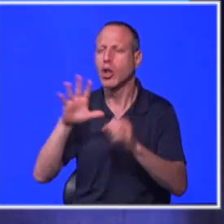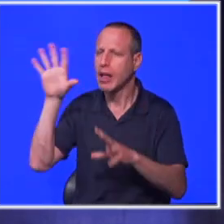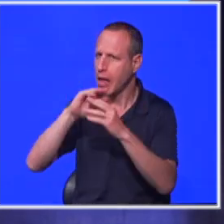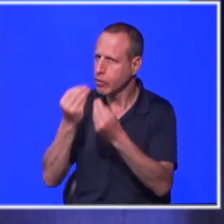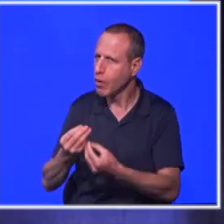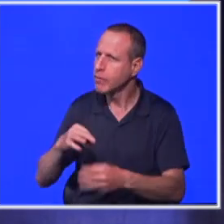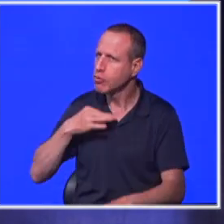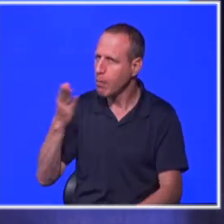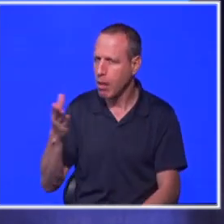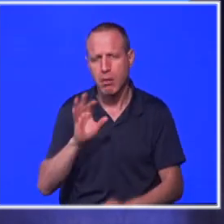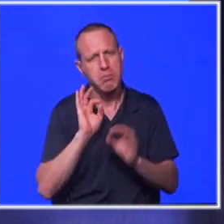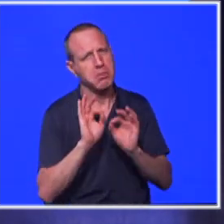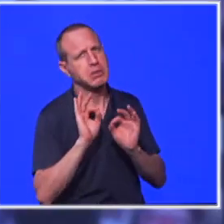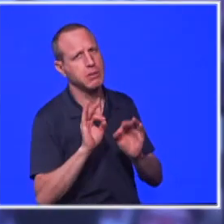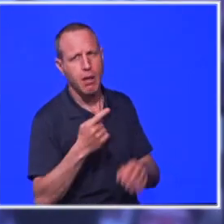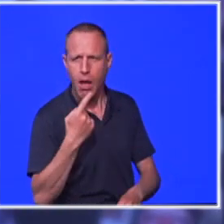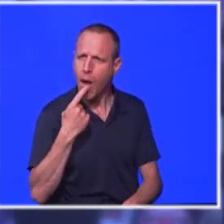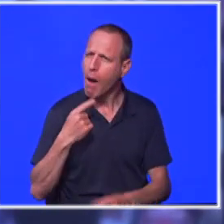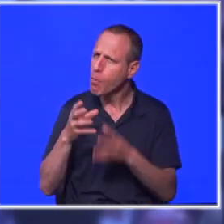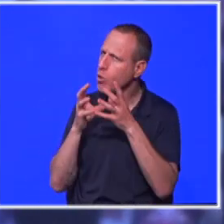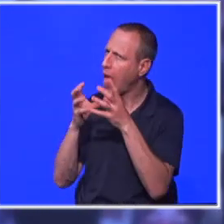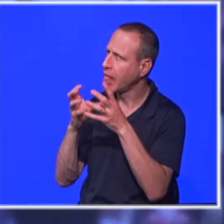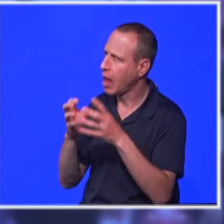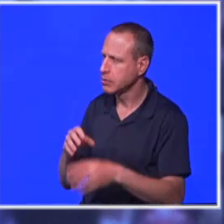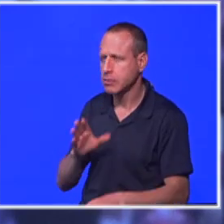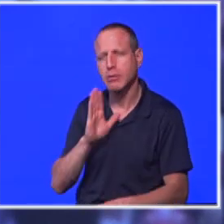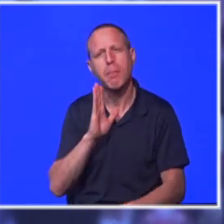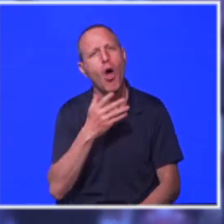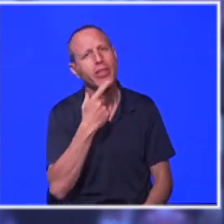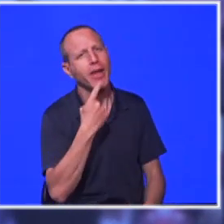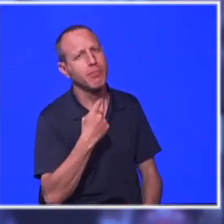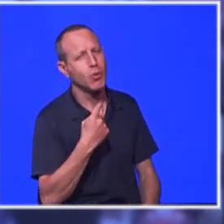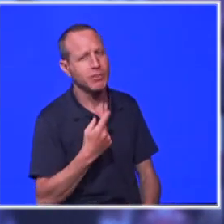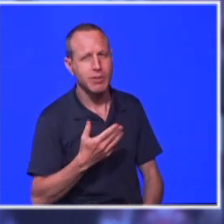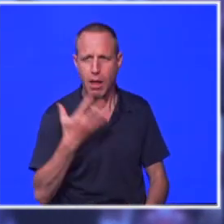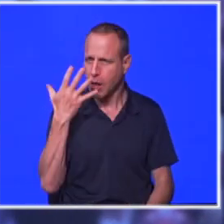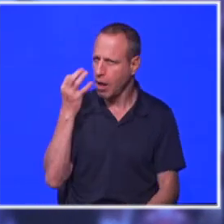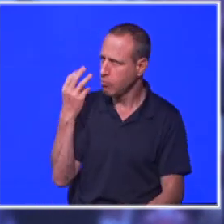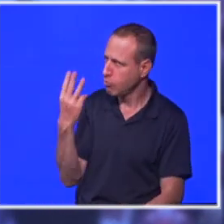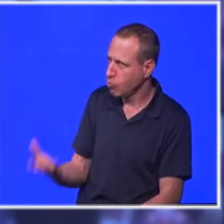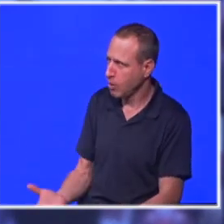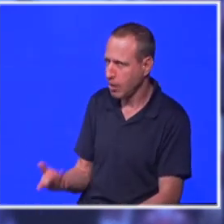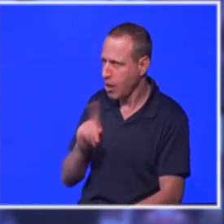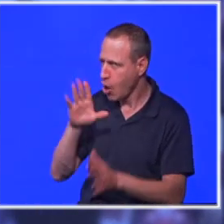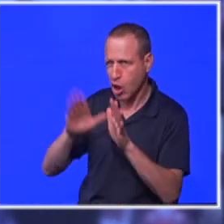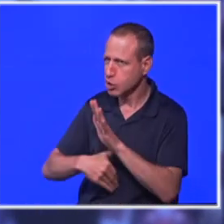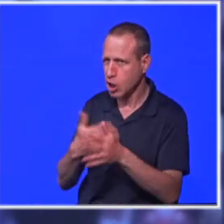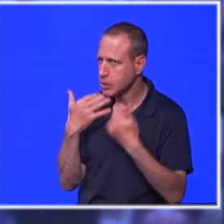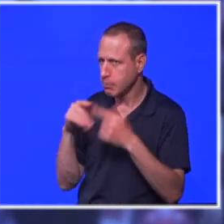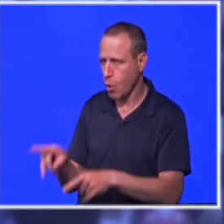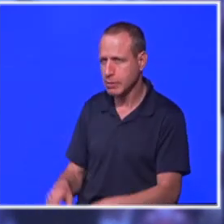בסדר גמור. חמוד האננס. מאוד חמוד. עכשיו, 50 שקלים. לא זול הסיפור